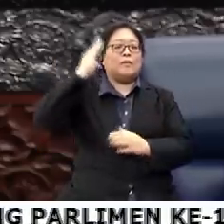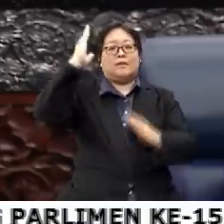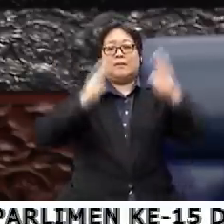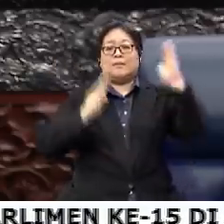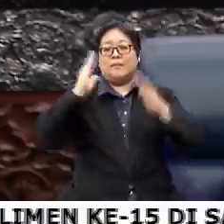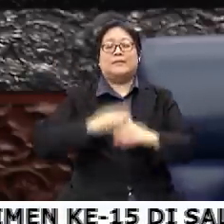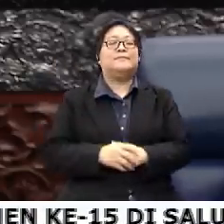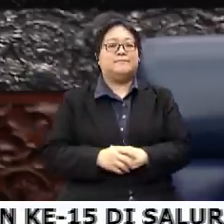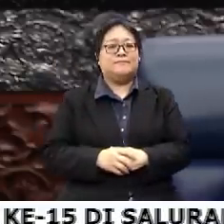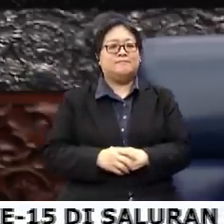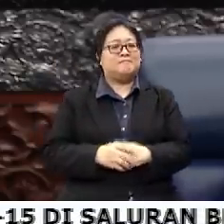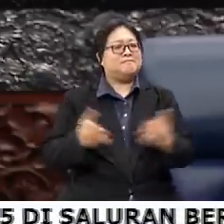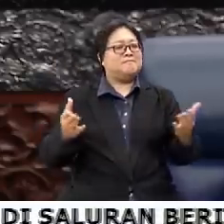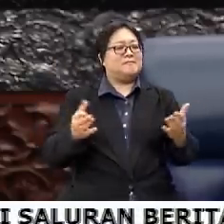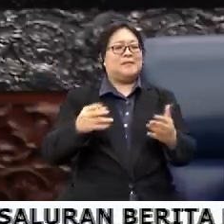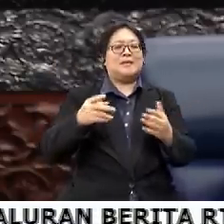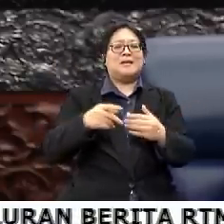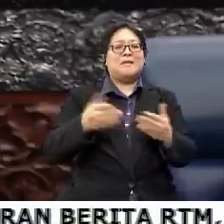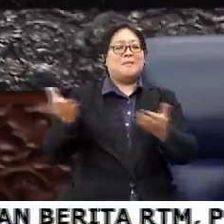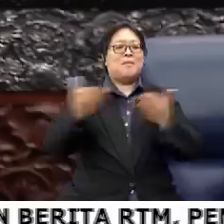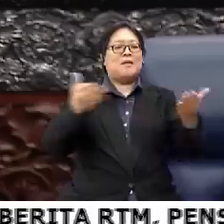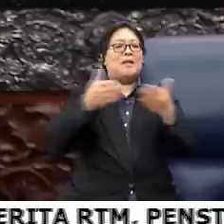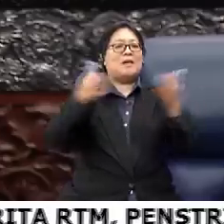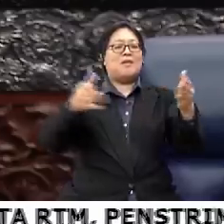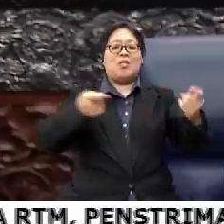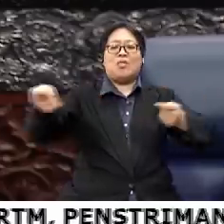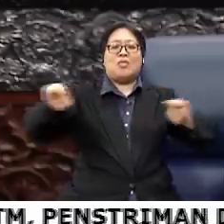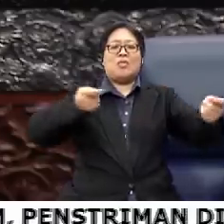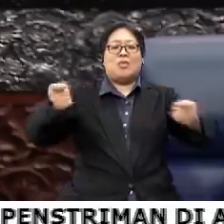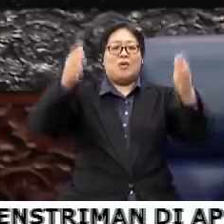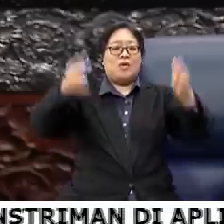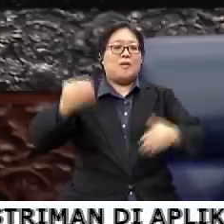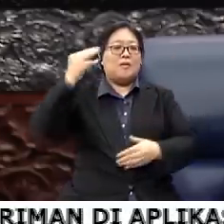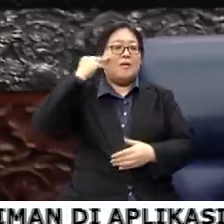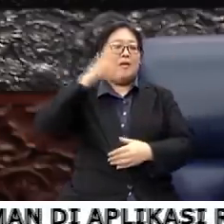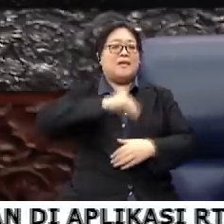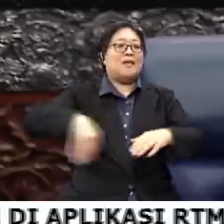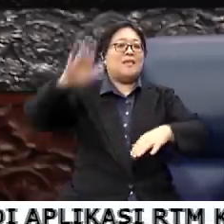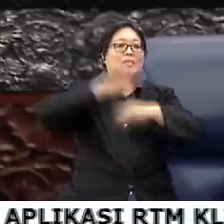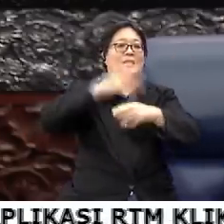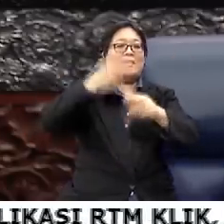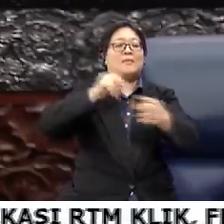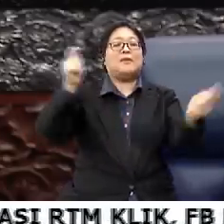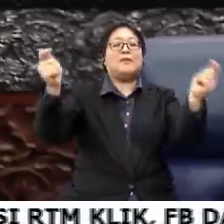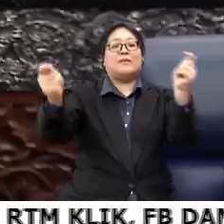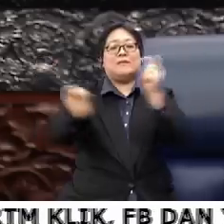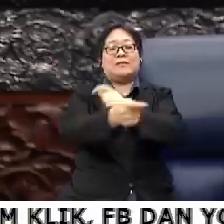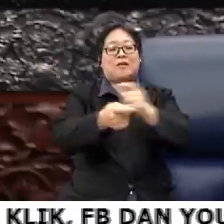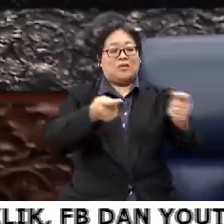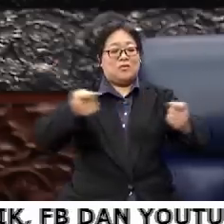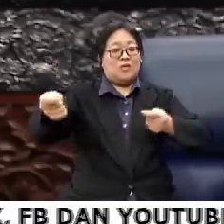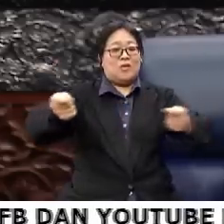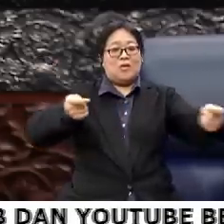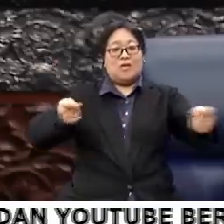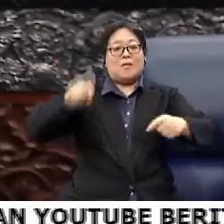negara ini. Kononnya perkhidmatan awam di negara ini didominasi oleh kaum Melayu dan atas nama reformasi, dominasi